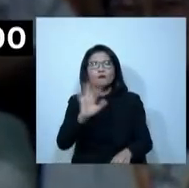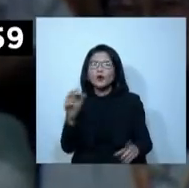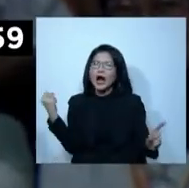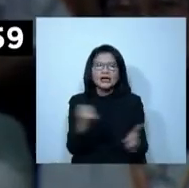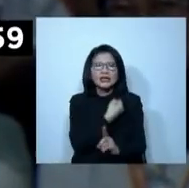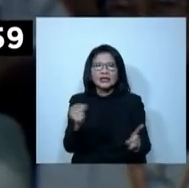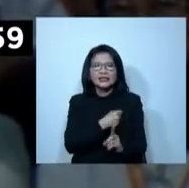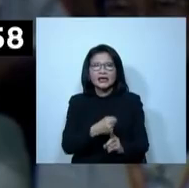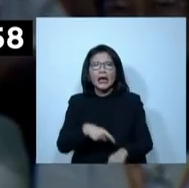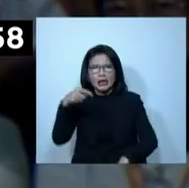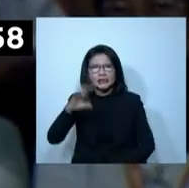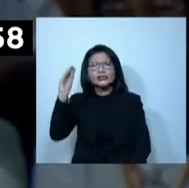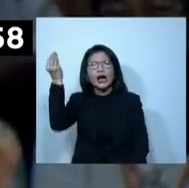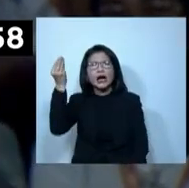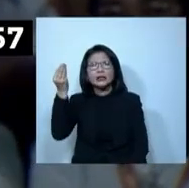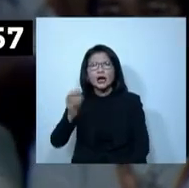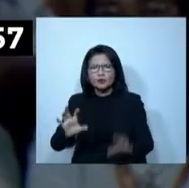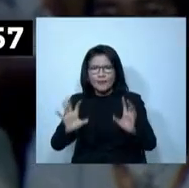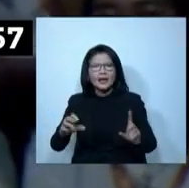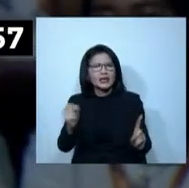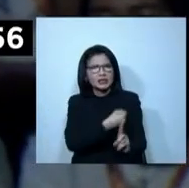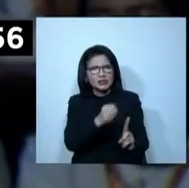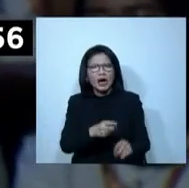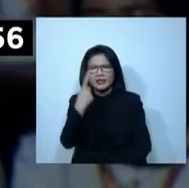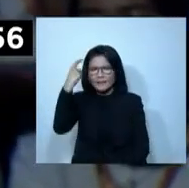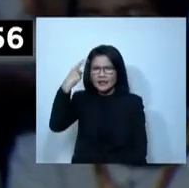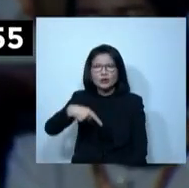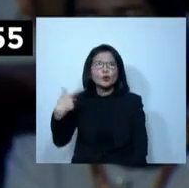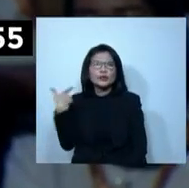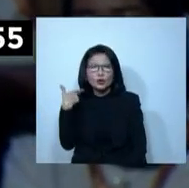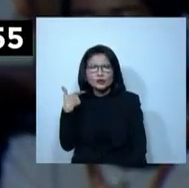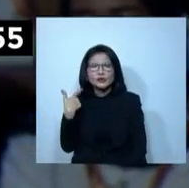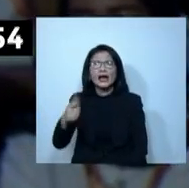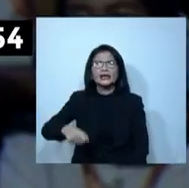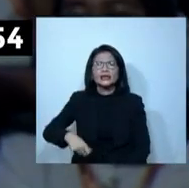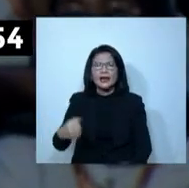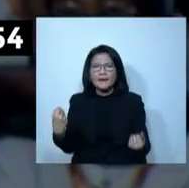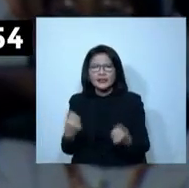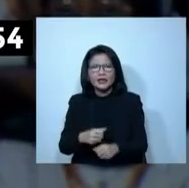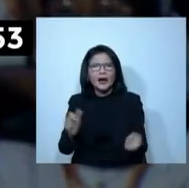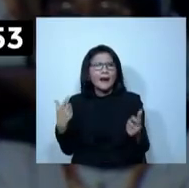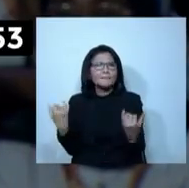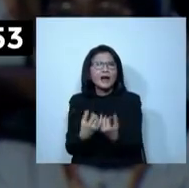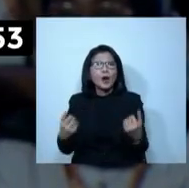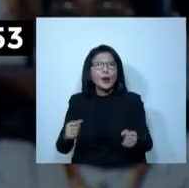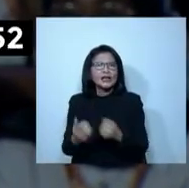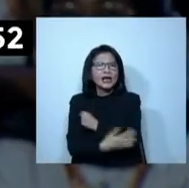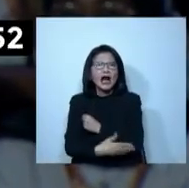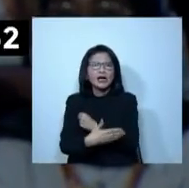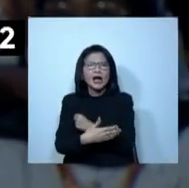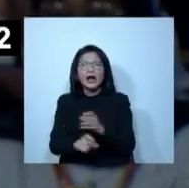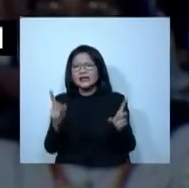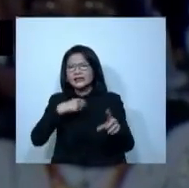komprehensif untuk jawaban-jawaban yang kami harapkan dalam semangat untuk menyelesaikan persoalan-persoalan bangsa. Baik,